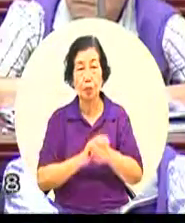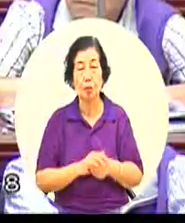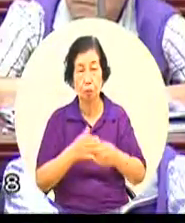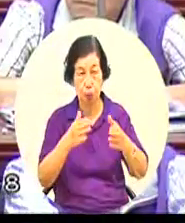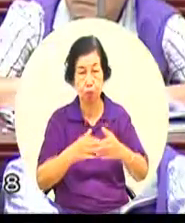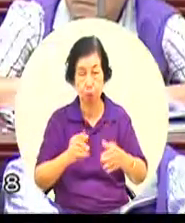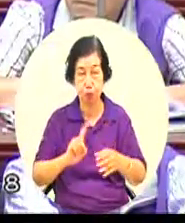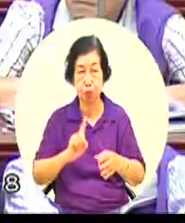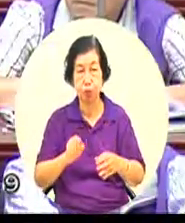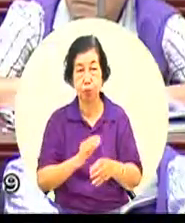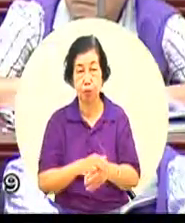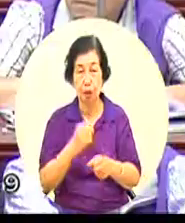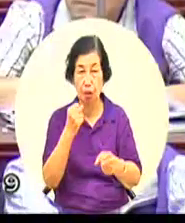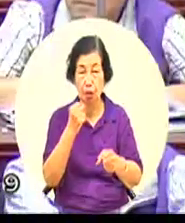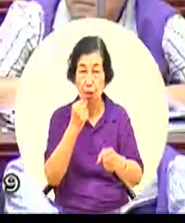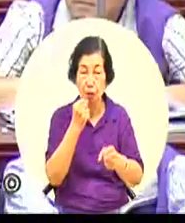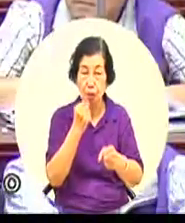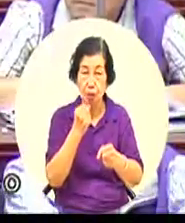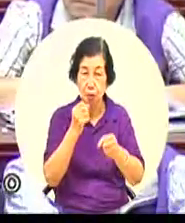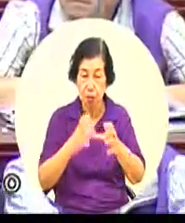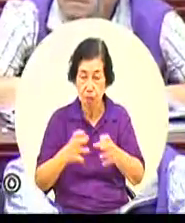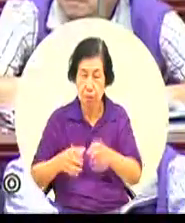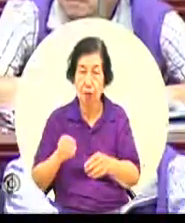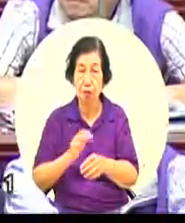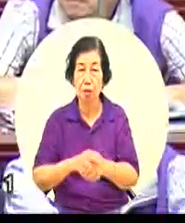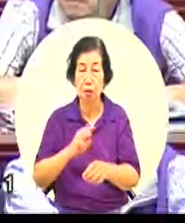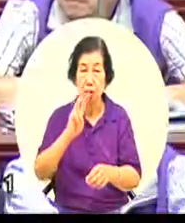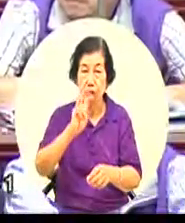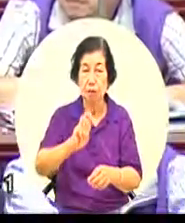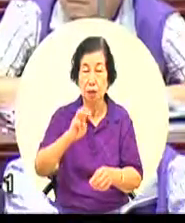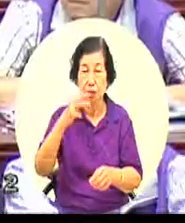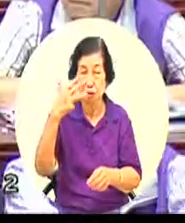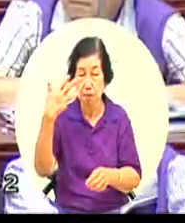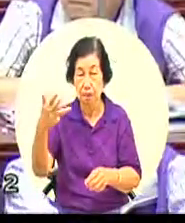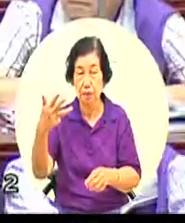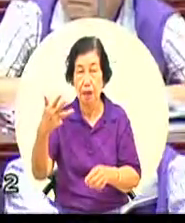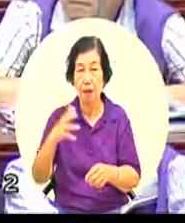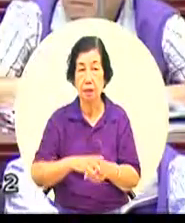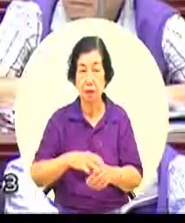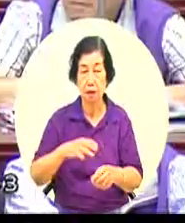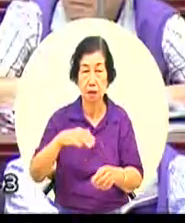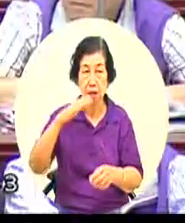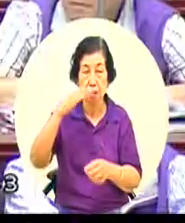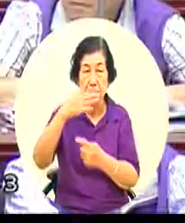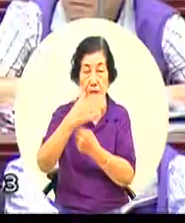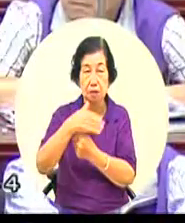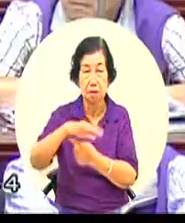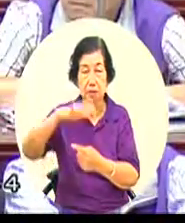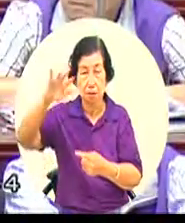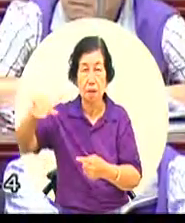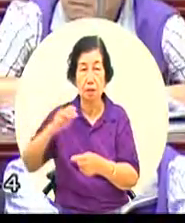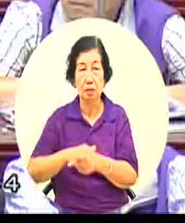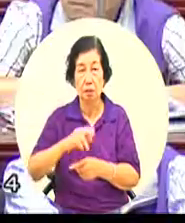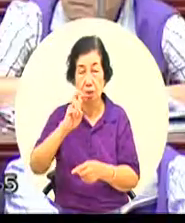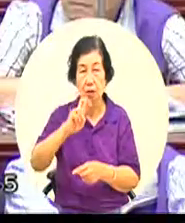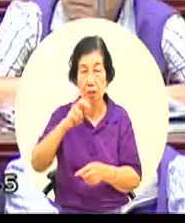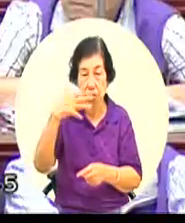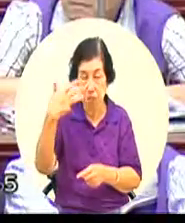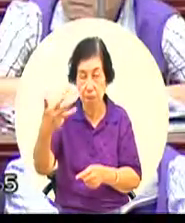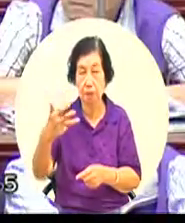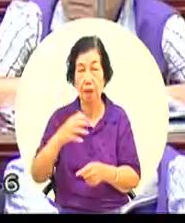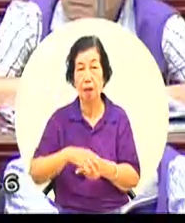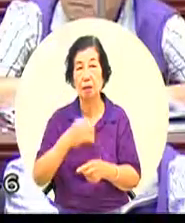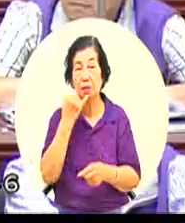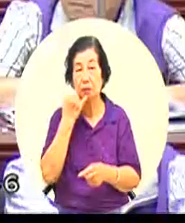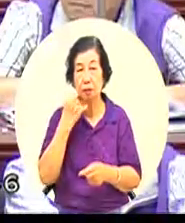的38区的行政的调查哈，旗山区有28处可以运动，但针对旗山体育场有没有更多的一